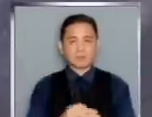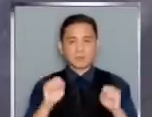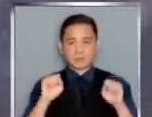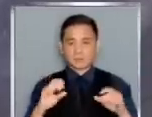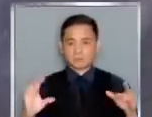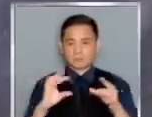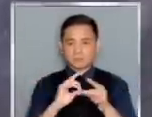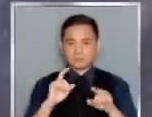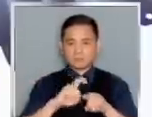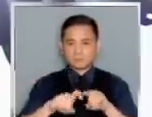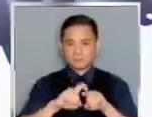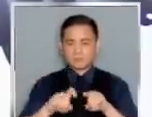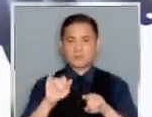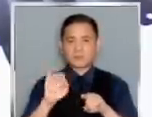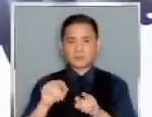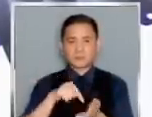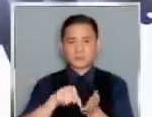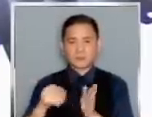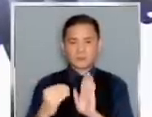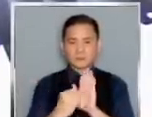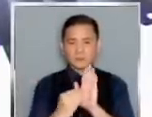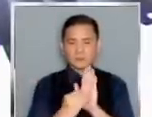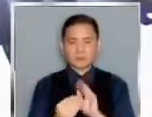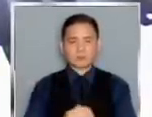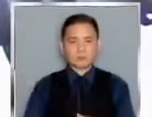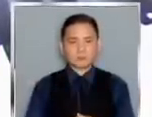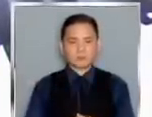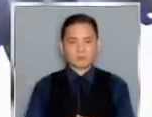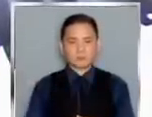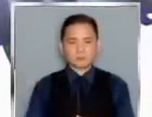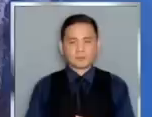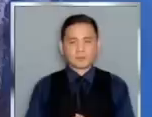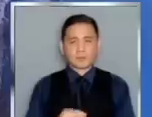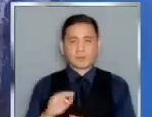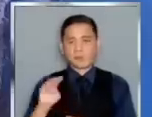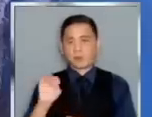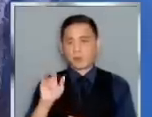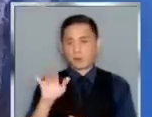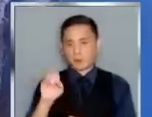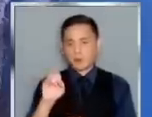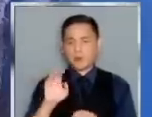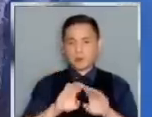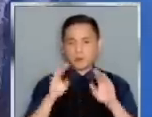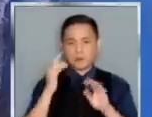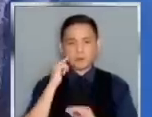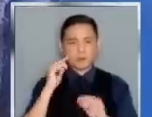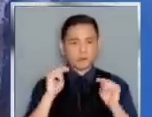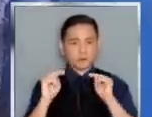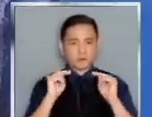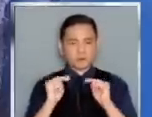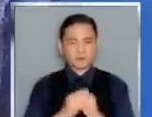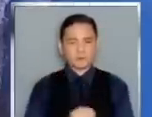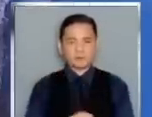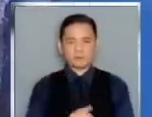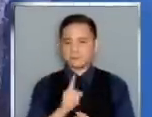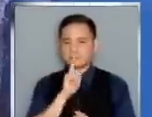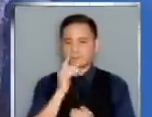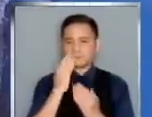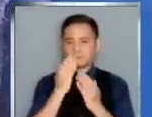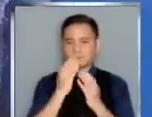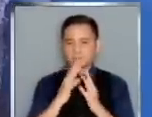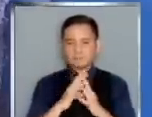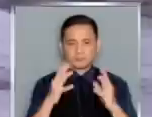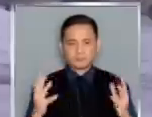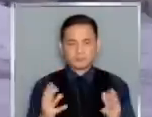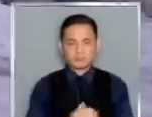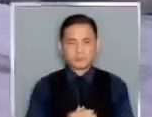kung bayaran niya ang utang. Bukas daw ang Meralco na makipagnegosasyon kung sakali. Maraming salamat sa inyo kasi